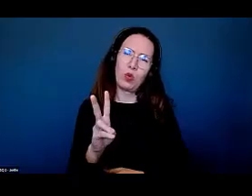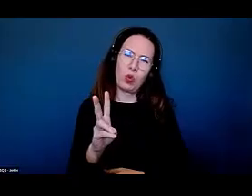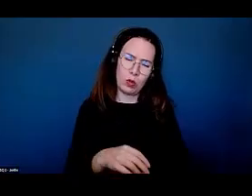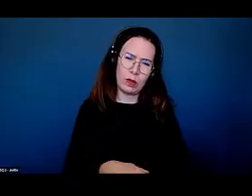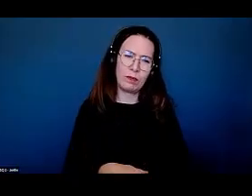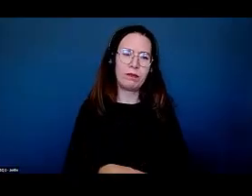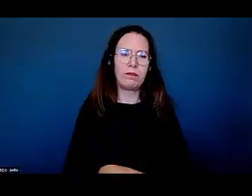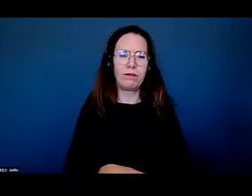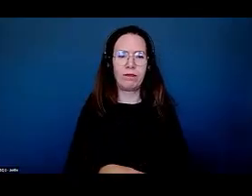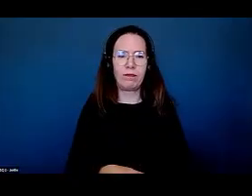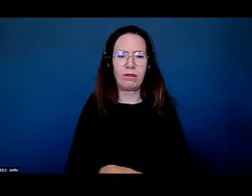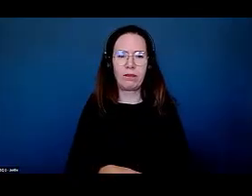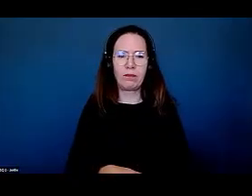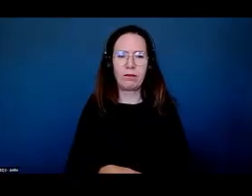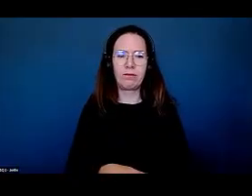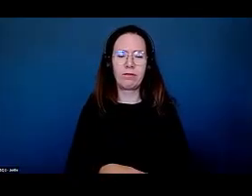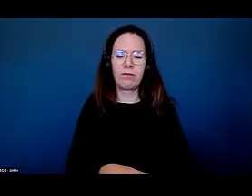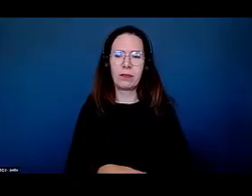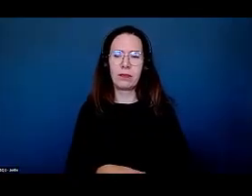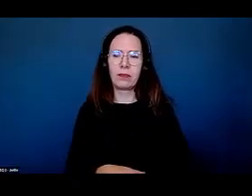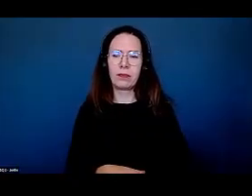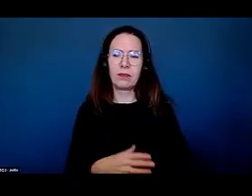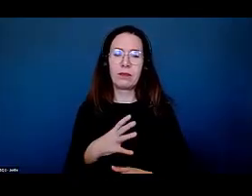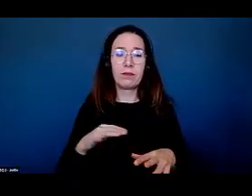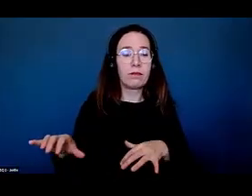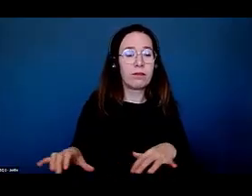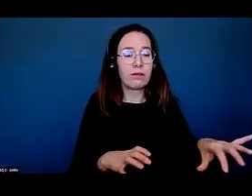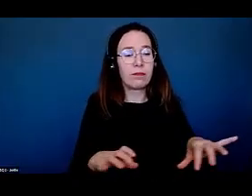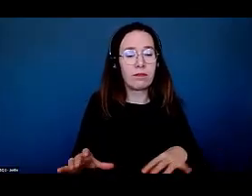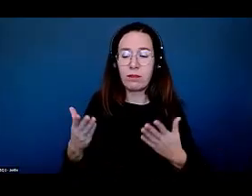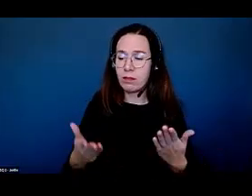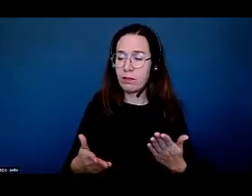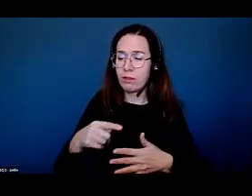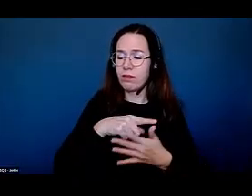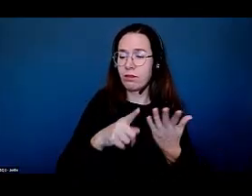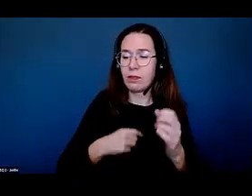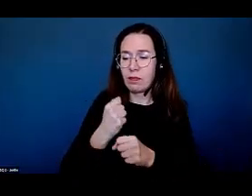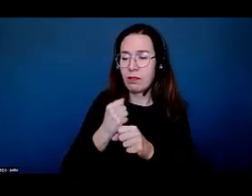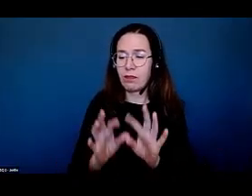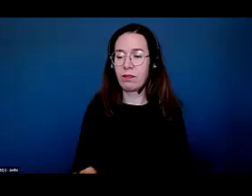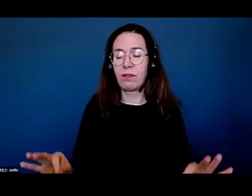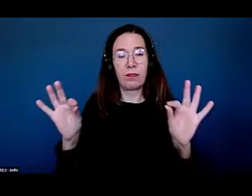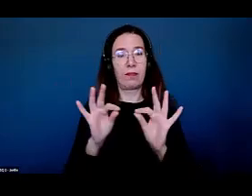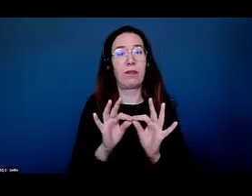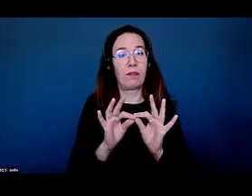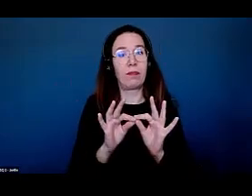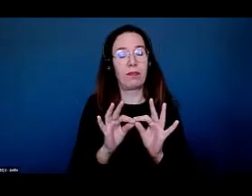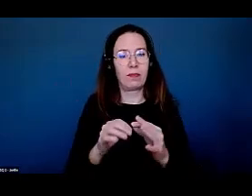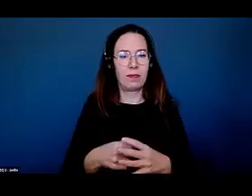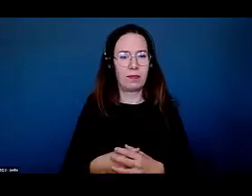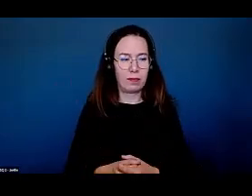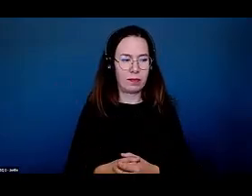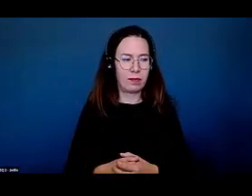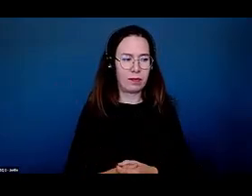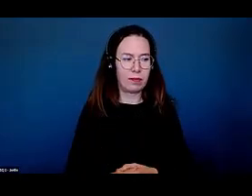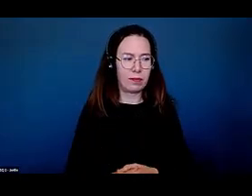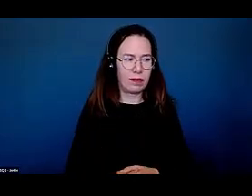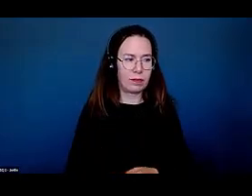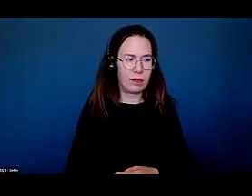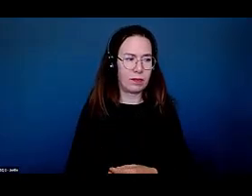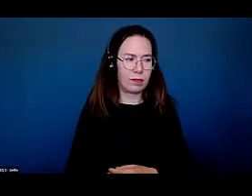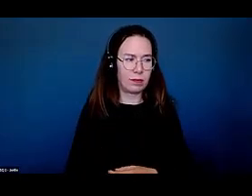1972. Mais ce cadre d'action est un travail crucial.